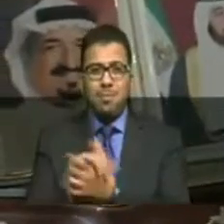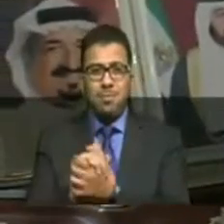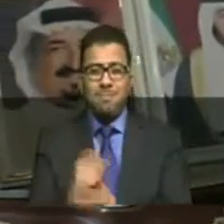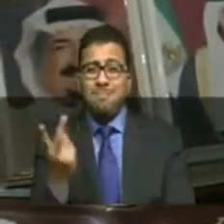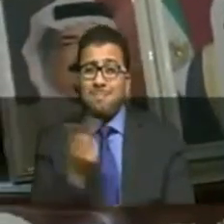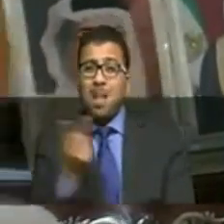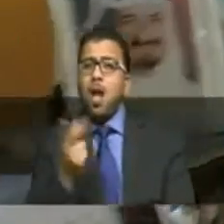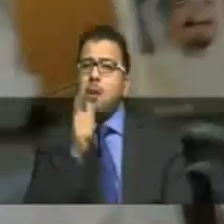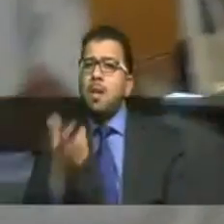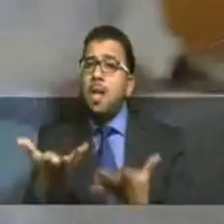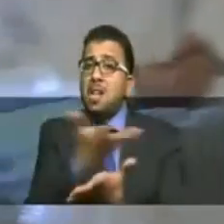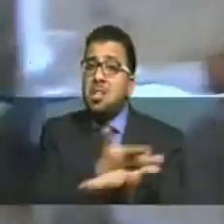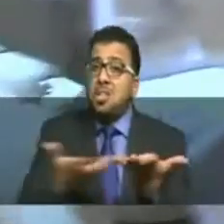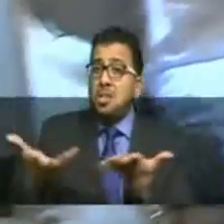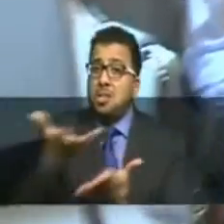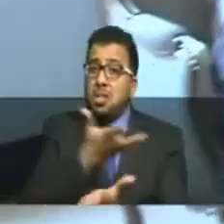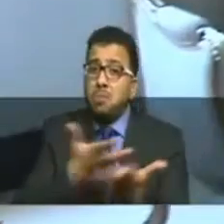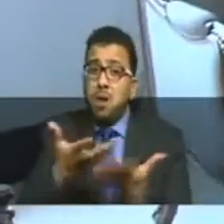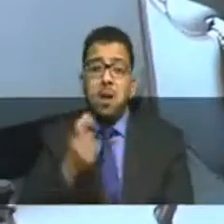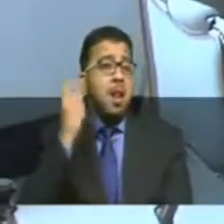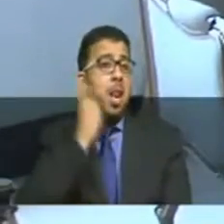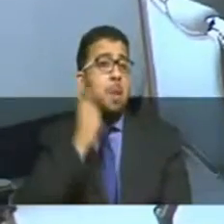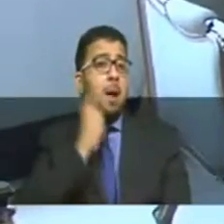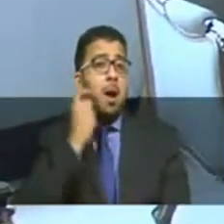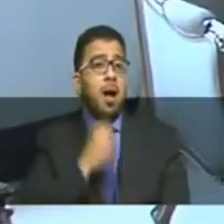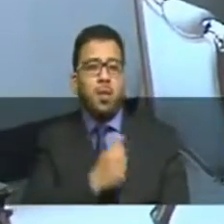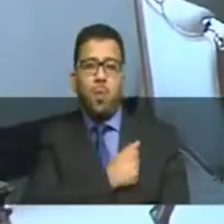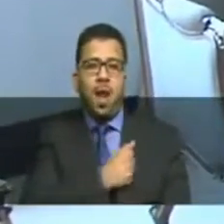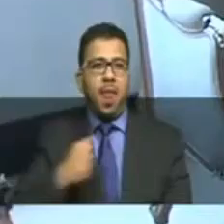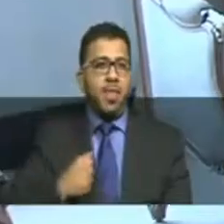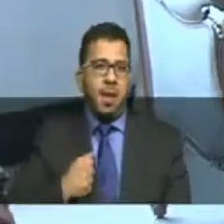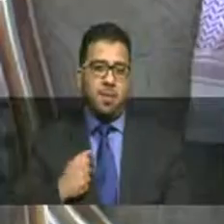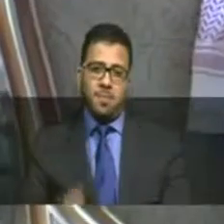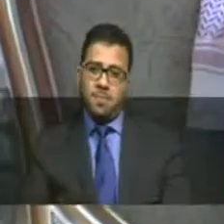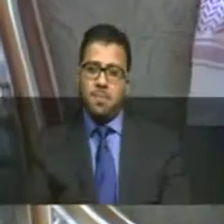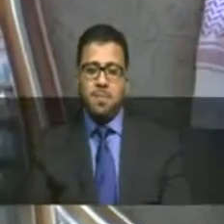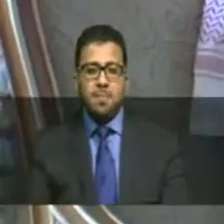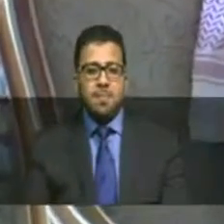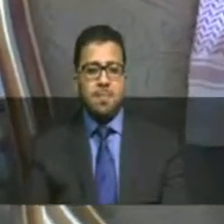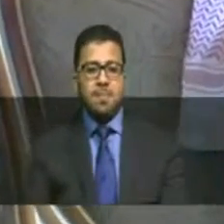الصديقين، إضافة إلى بحث فرص الاستثمار بين دولة الإمارات وكندا.